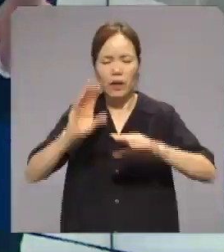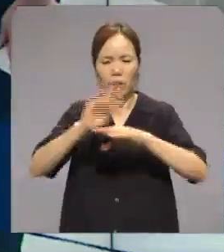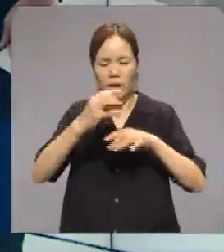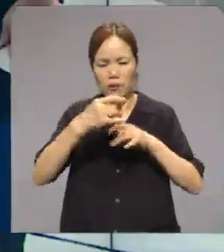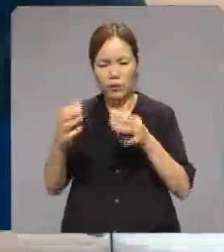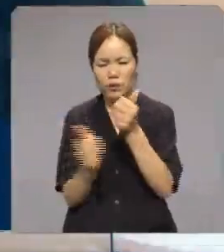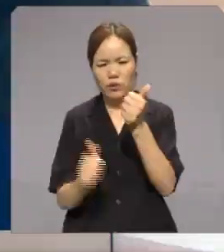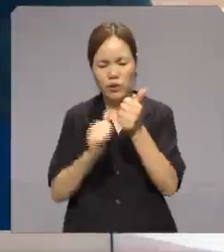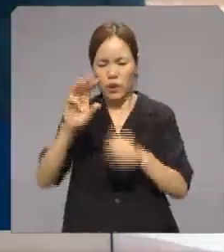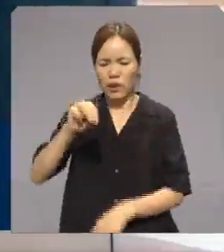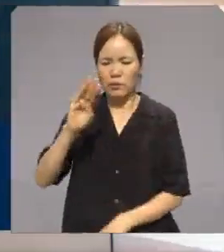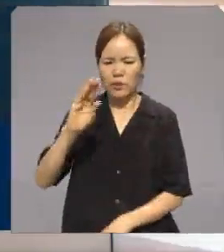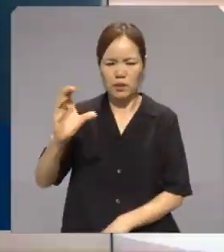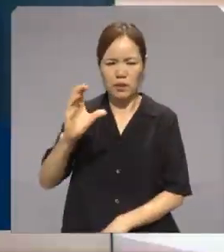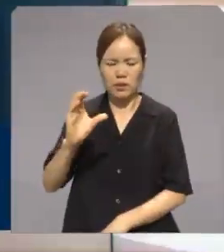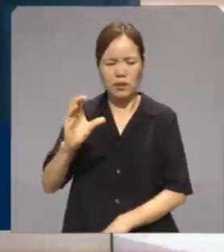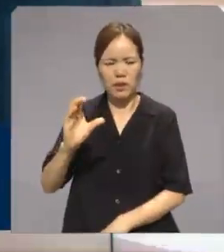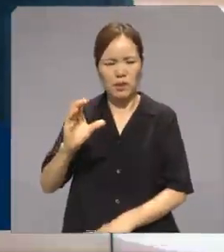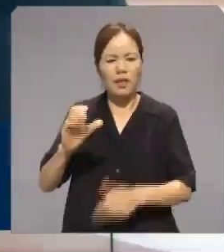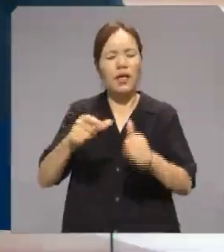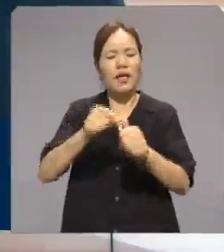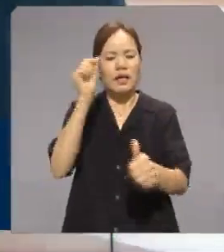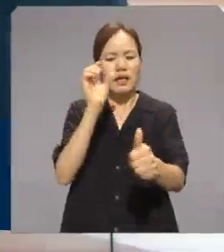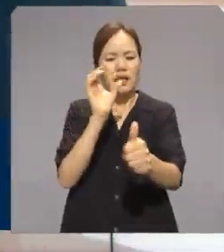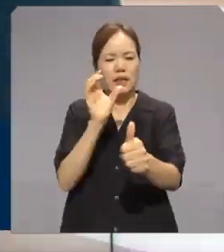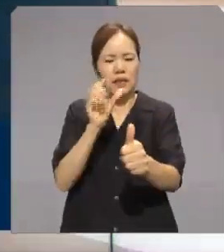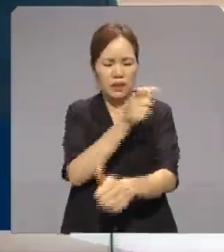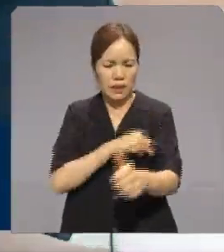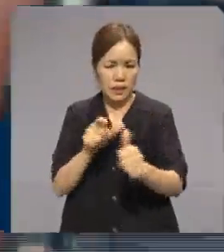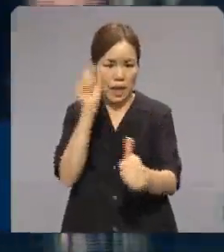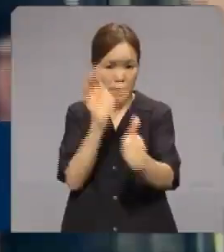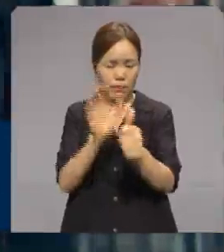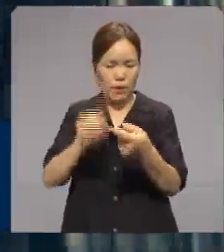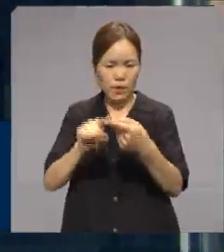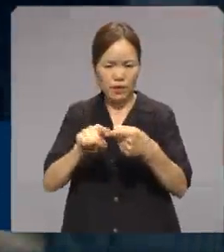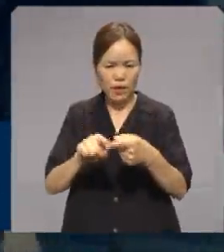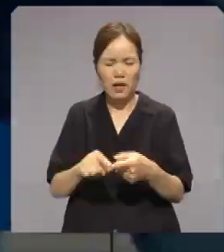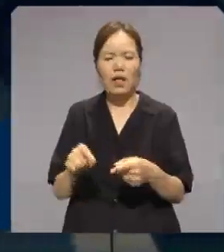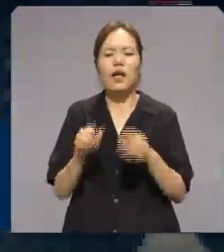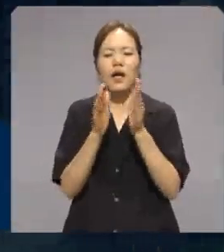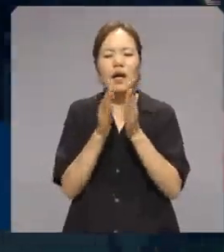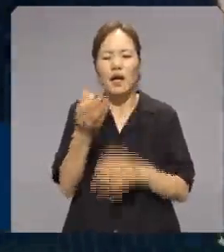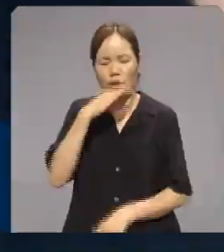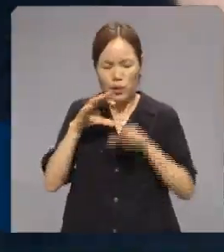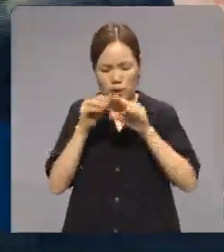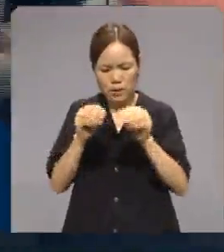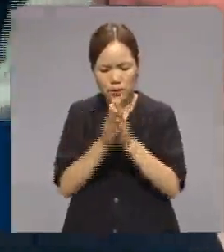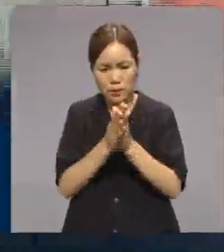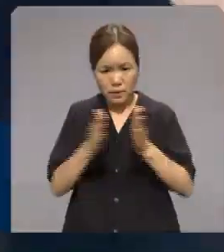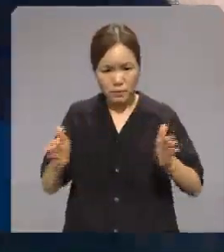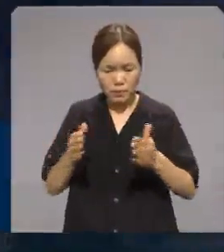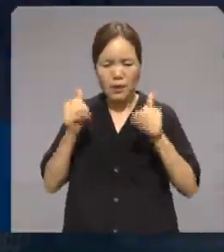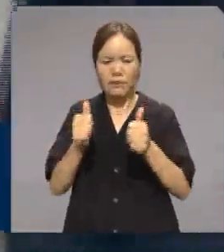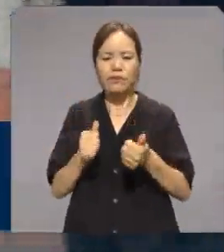방송통신위원회 MBC 대주주 방송문화진흥회 새 이사 임명에 대한 효력정지 신청 심문이 열렸습니다. 재판부는 현